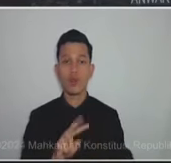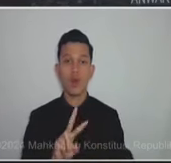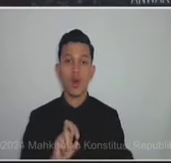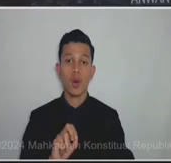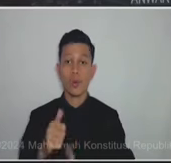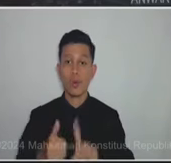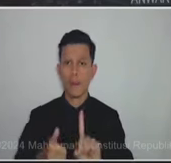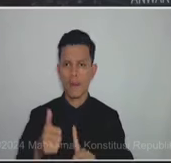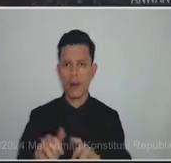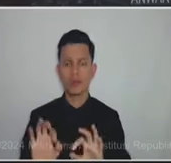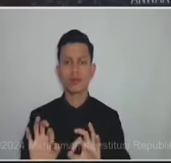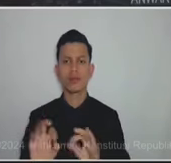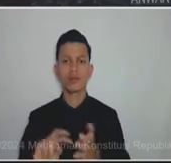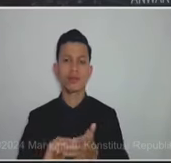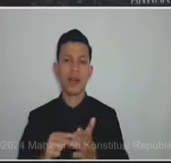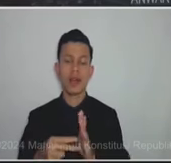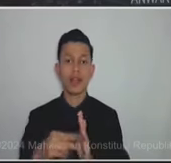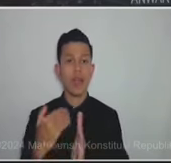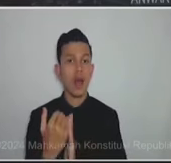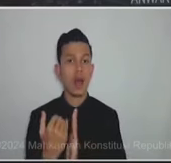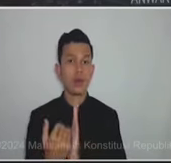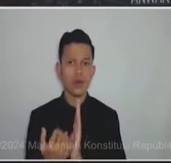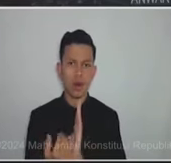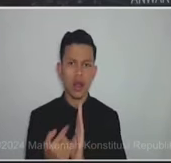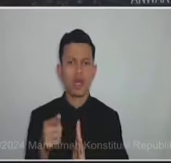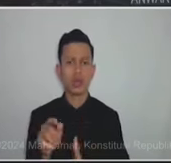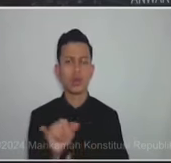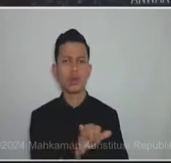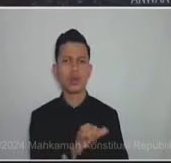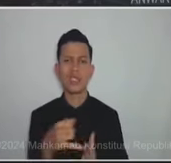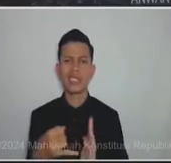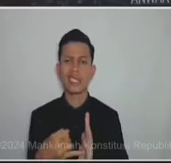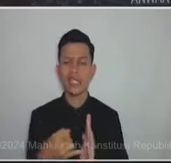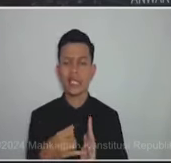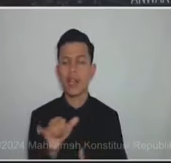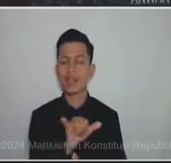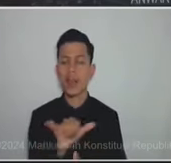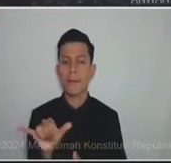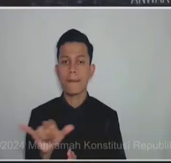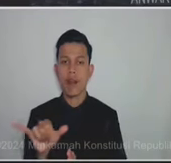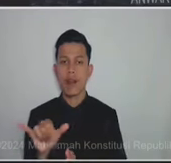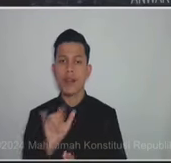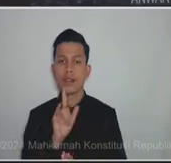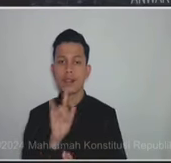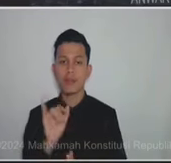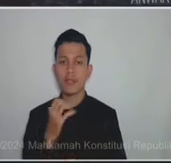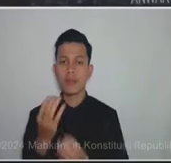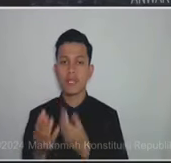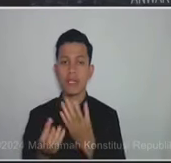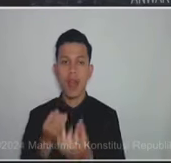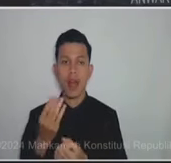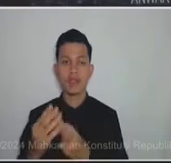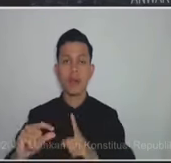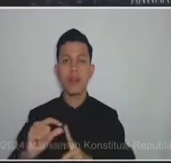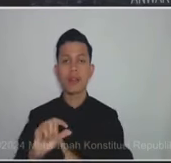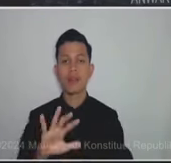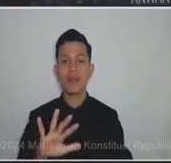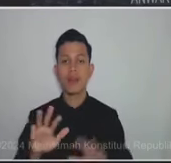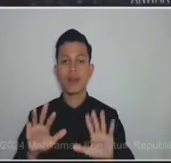2016 yang jelas-jelas substansi normanya sama dengan penjelasan pasal